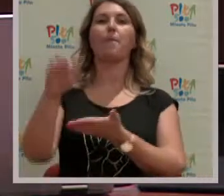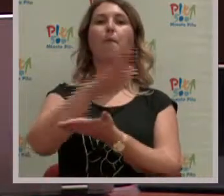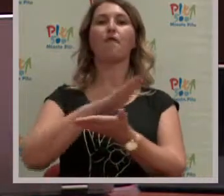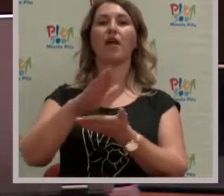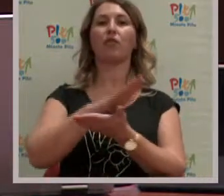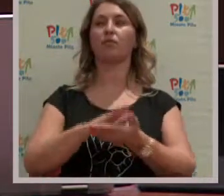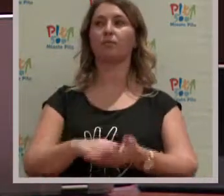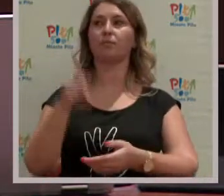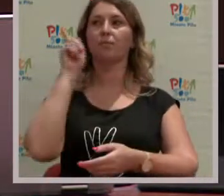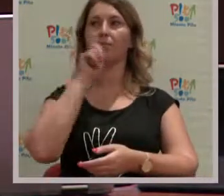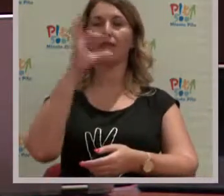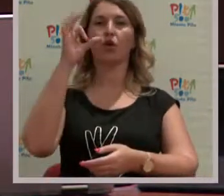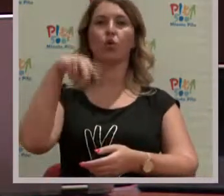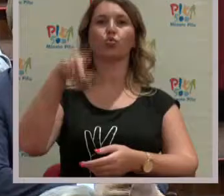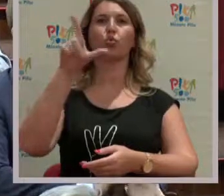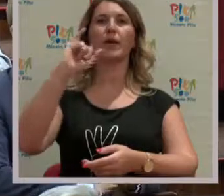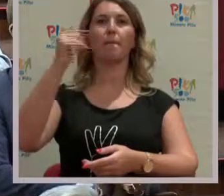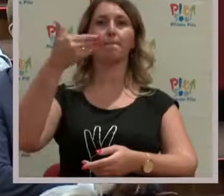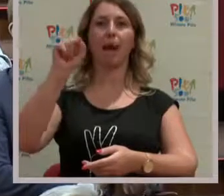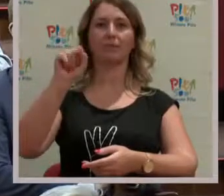Kazimierza Sulimę.